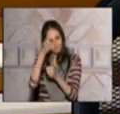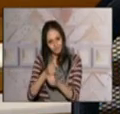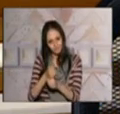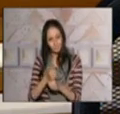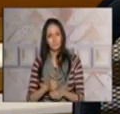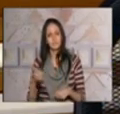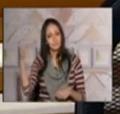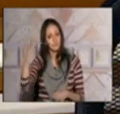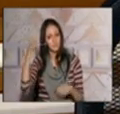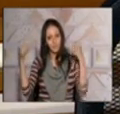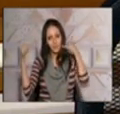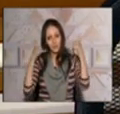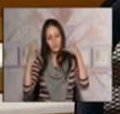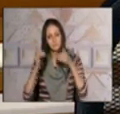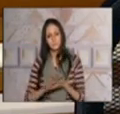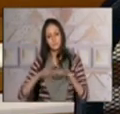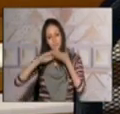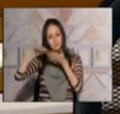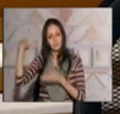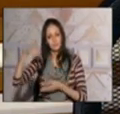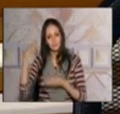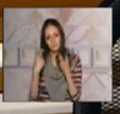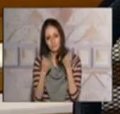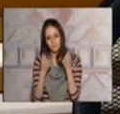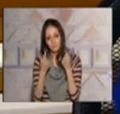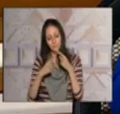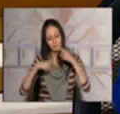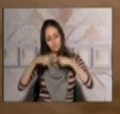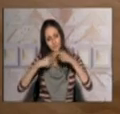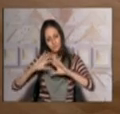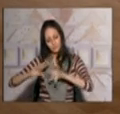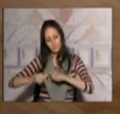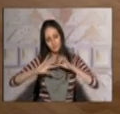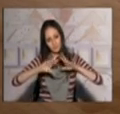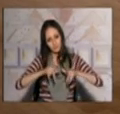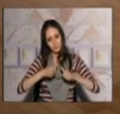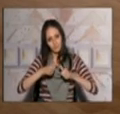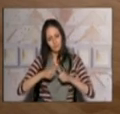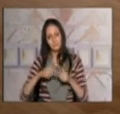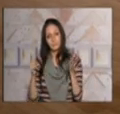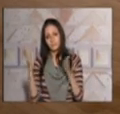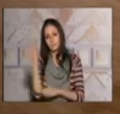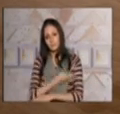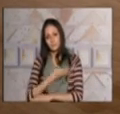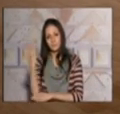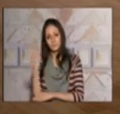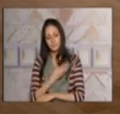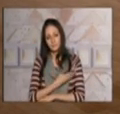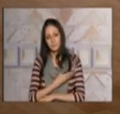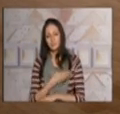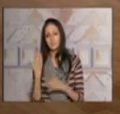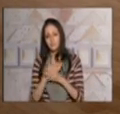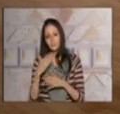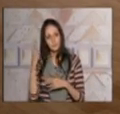الآن الدكتورة منى ناصر ميلاد مساعد وزير المالية للمتابعة وتطوير الجمارك عشان نعرف منها